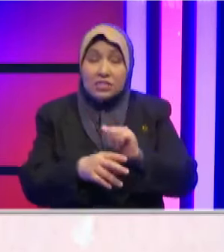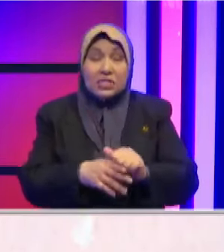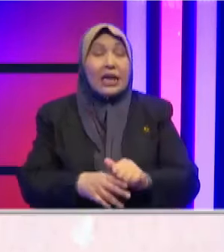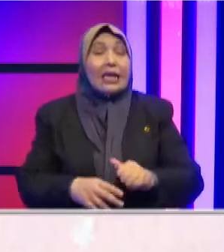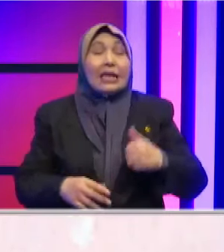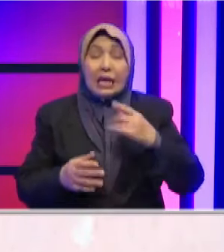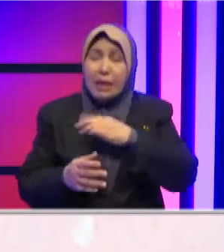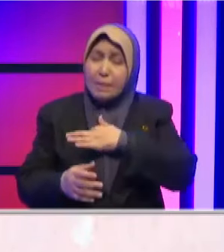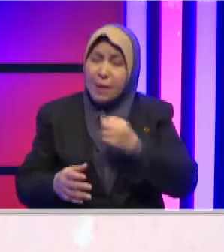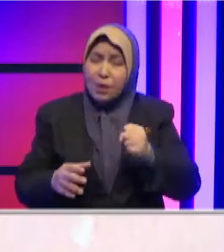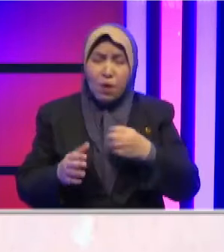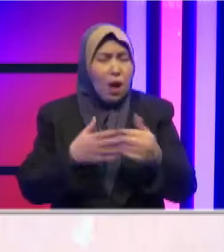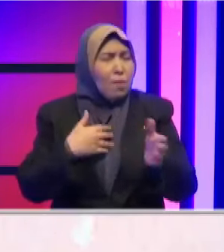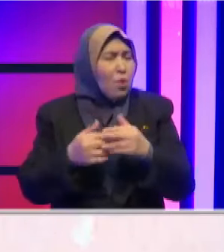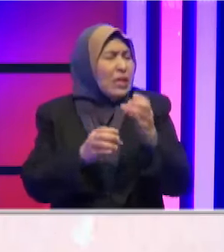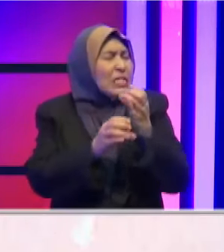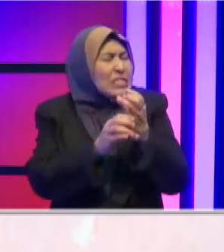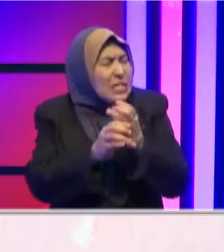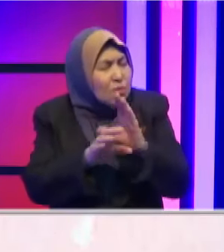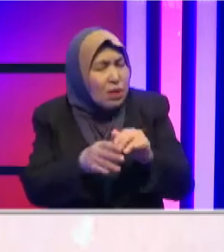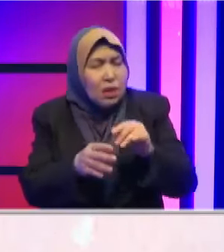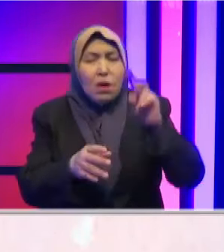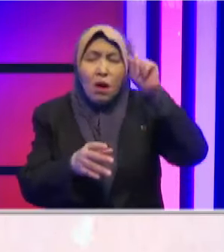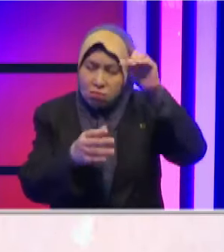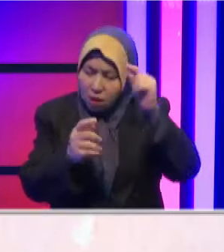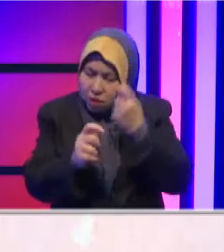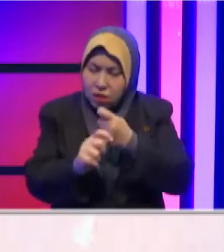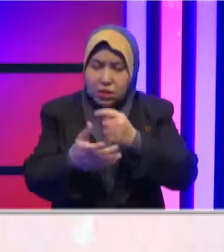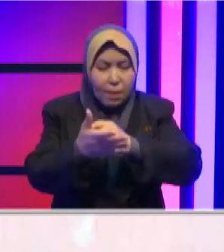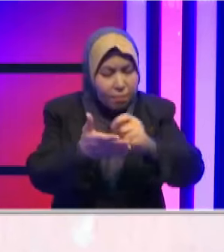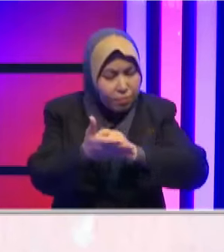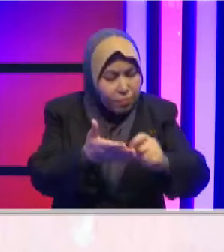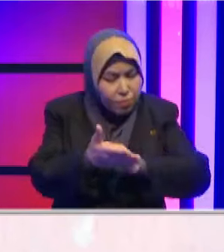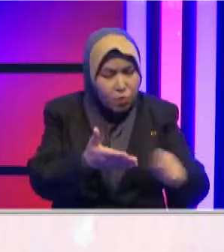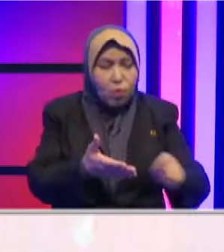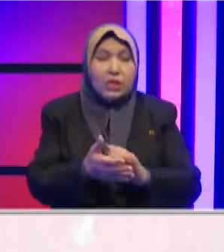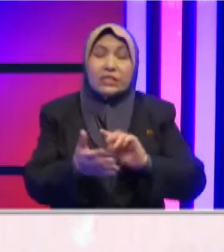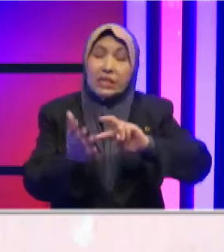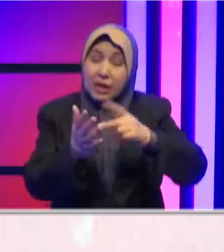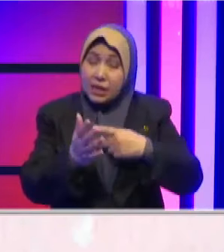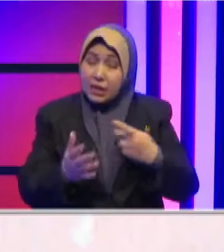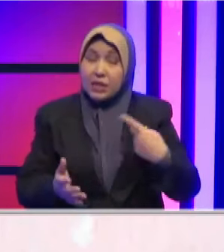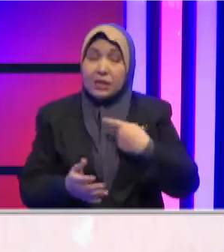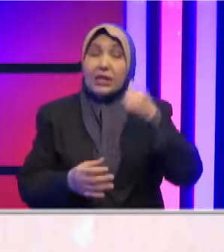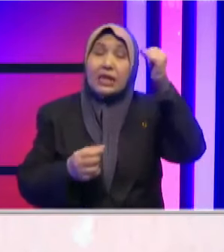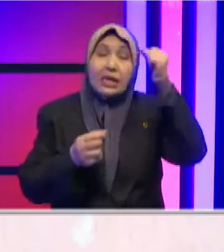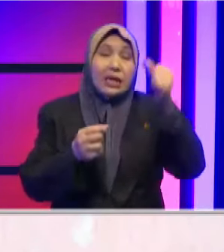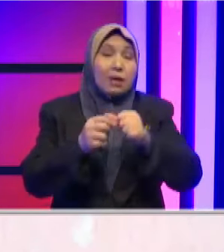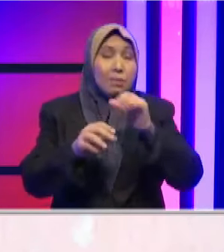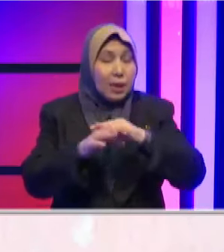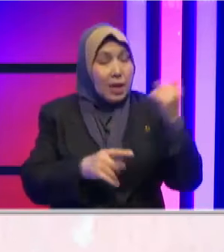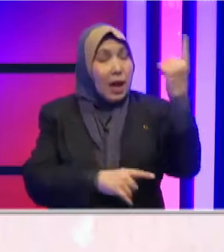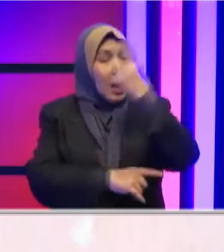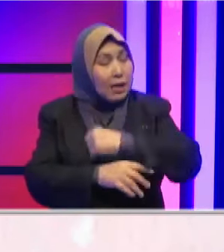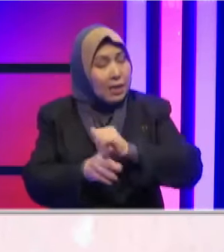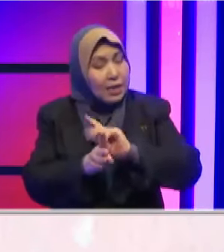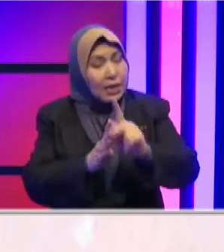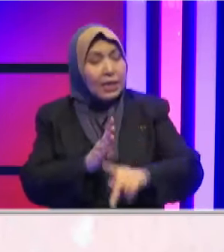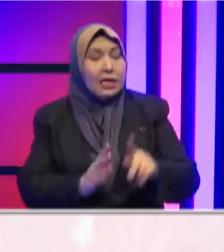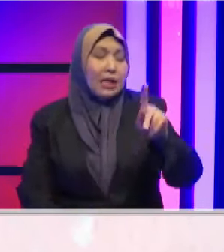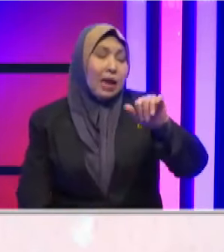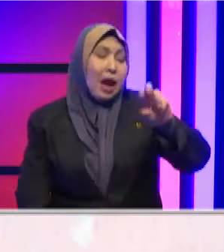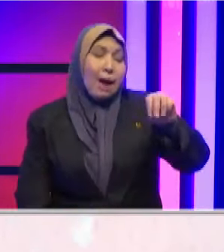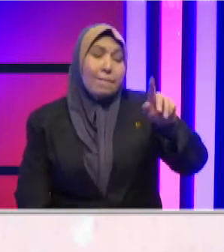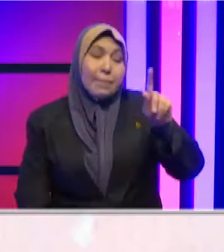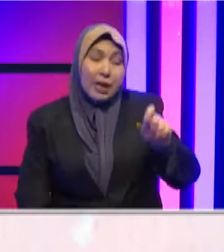manapun karena ia akan dicatat oleh Allah subhanahu wa ta'ala dan tanda kita ingat pada hari kiamat